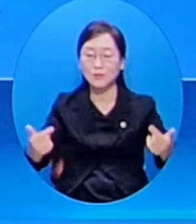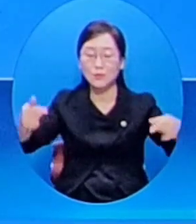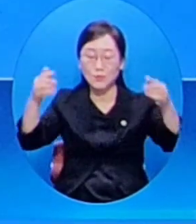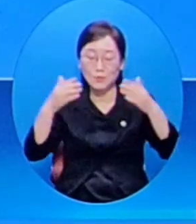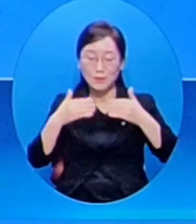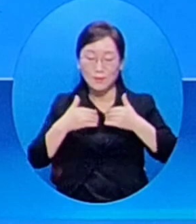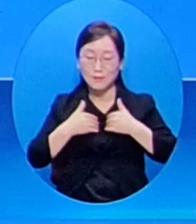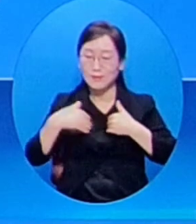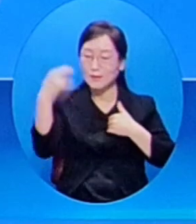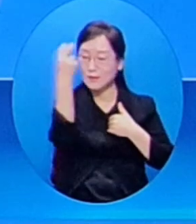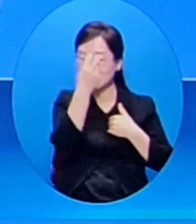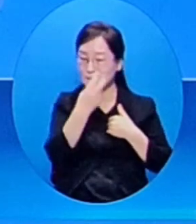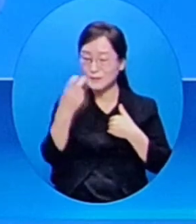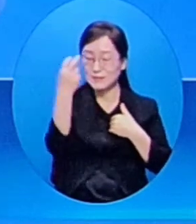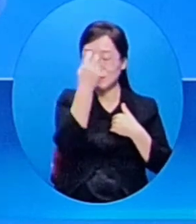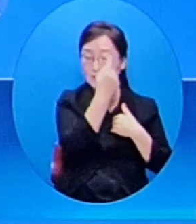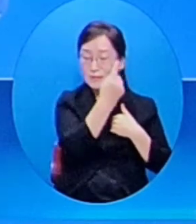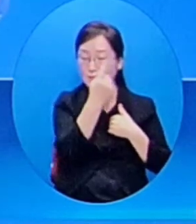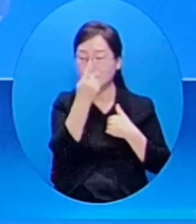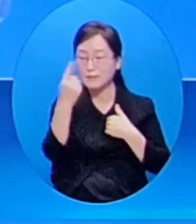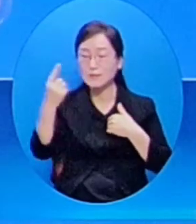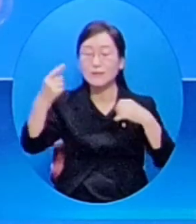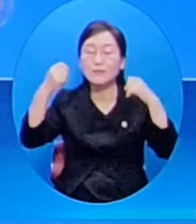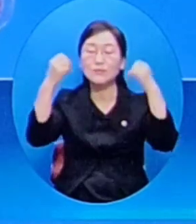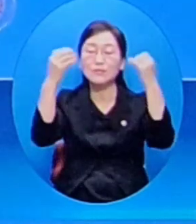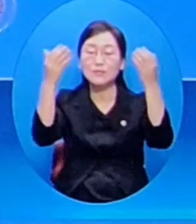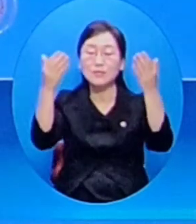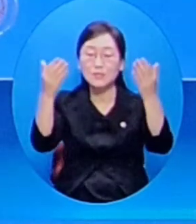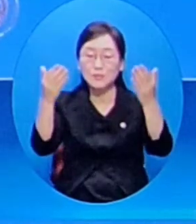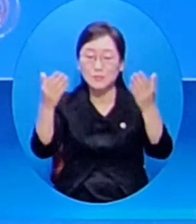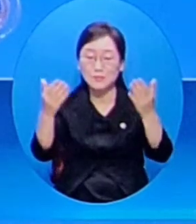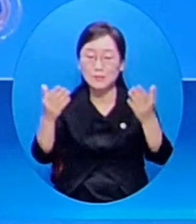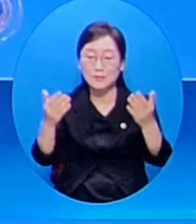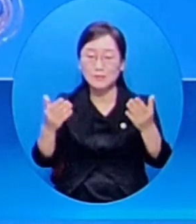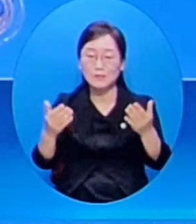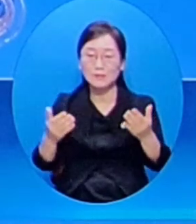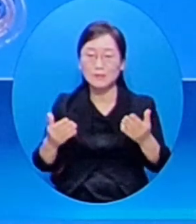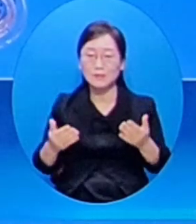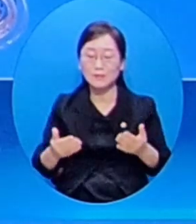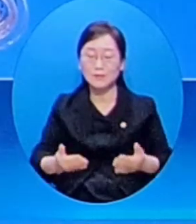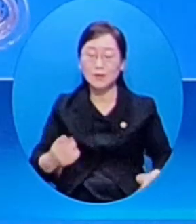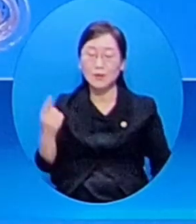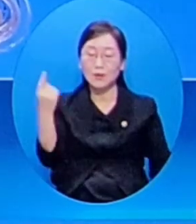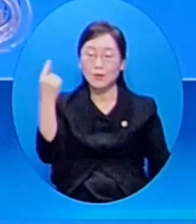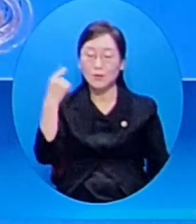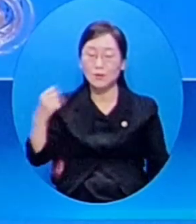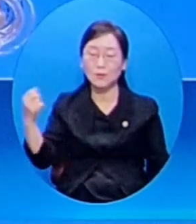변찮고 날 지키시며